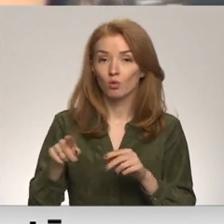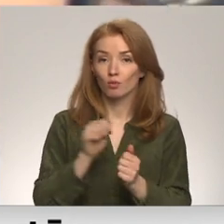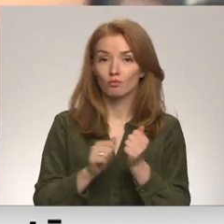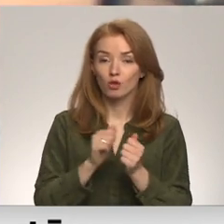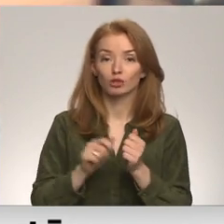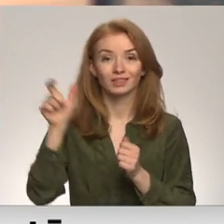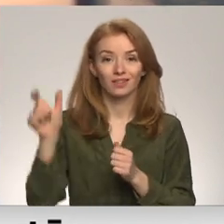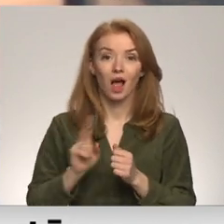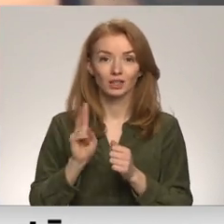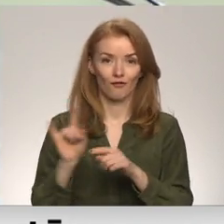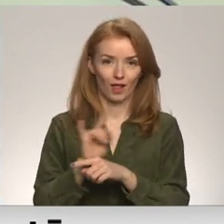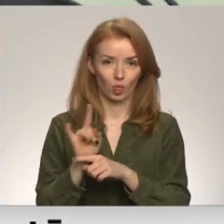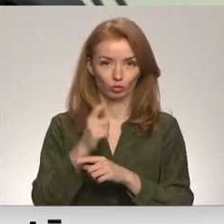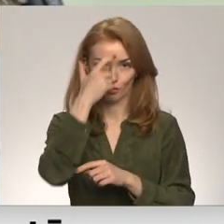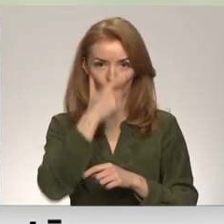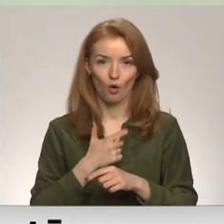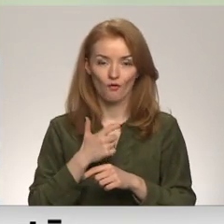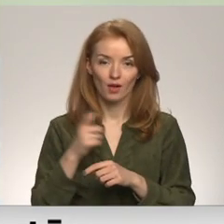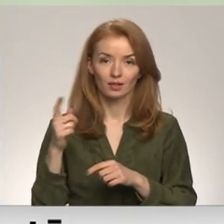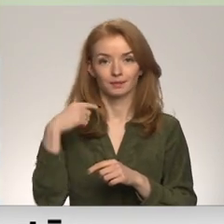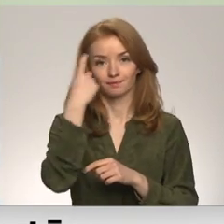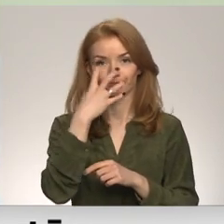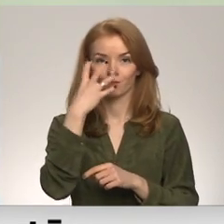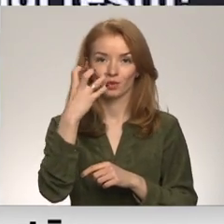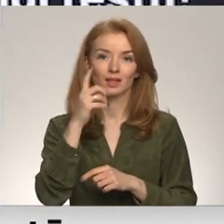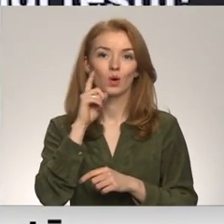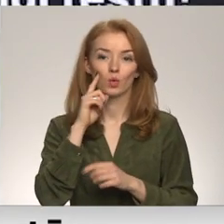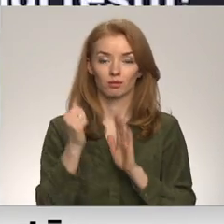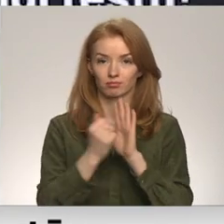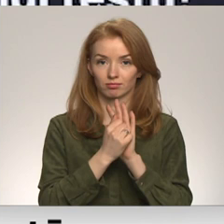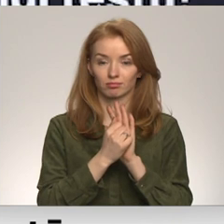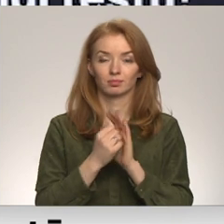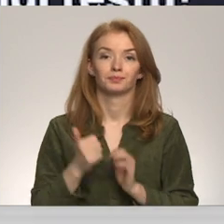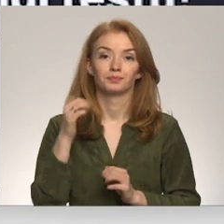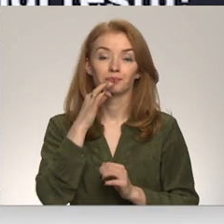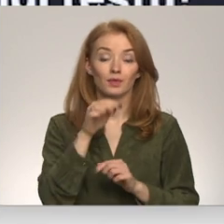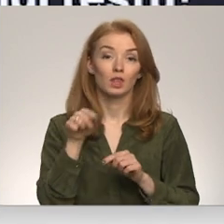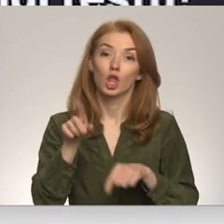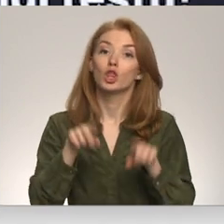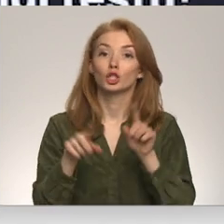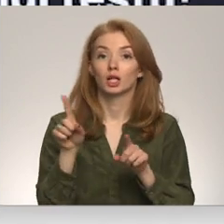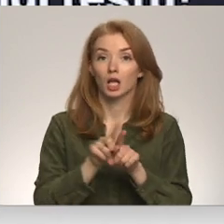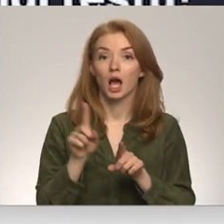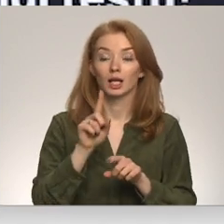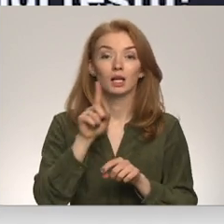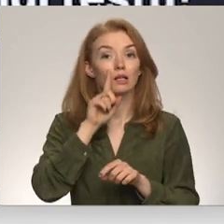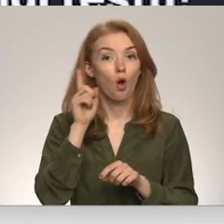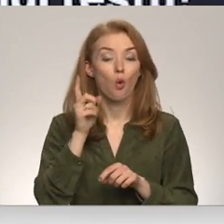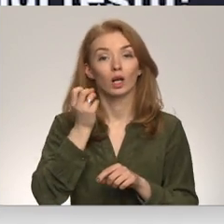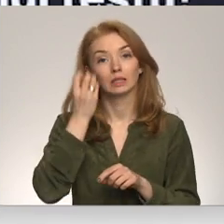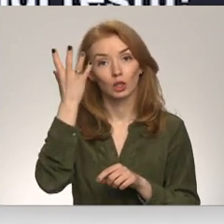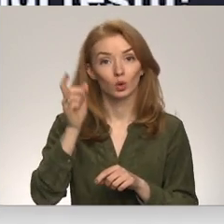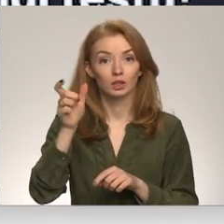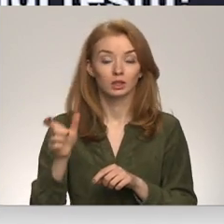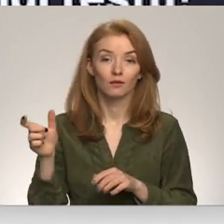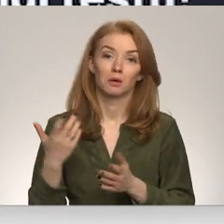viltus profiliem, kam profilā attēlots izskatīgs vienaudzes. Tie varbūt arī jauni izglītoti cilvēki, kuri to dara vai nu peļņas nolūka,